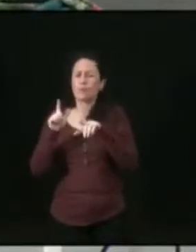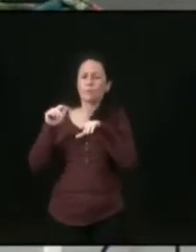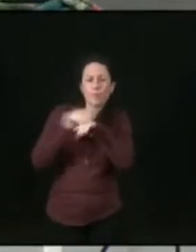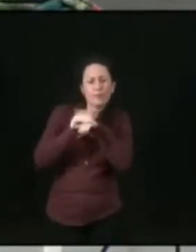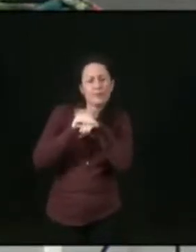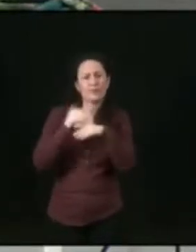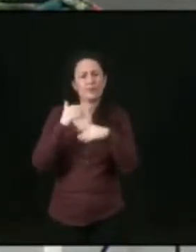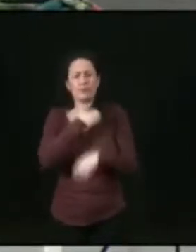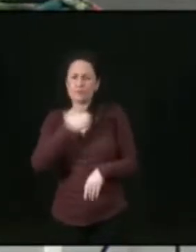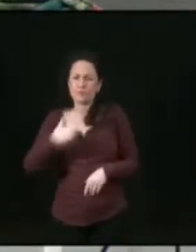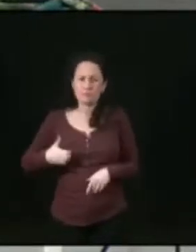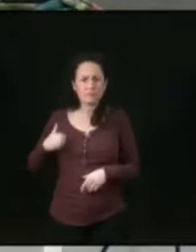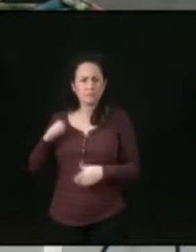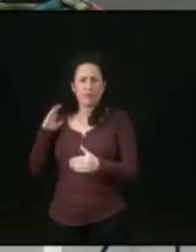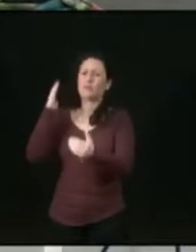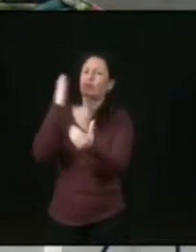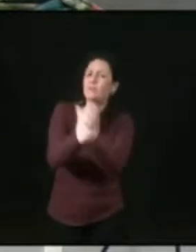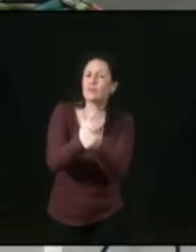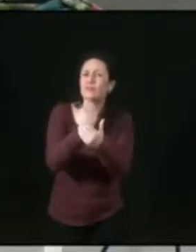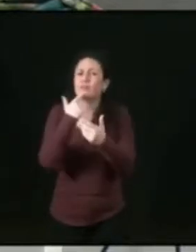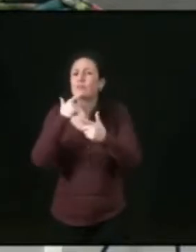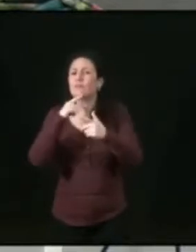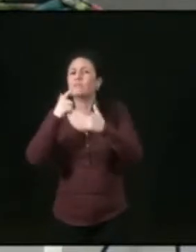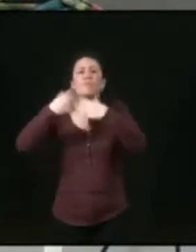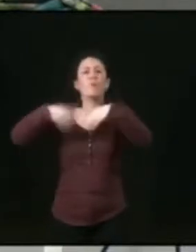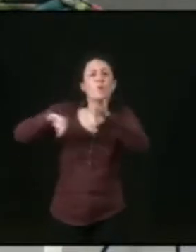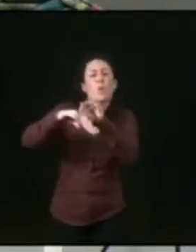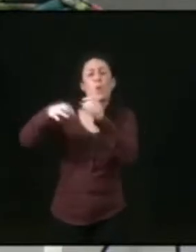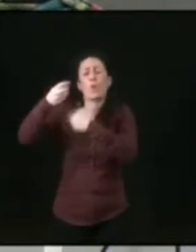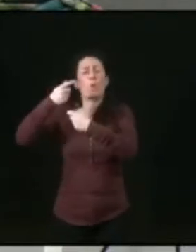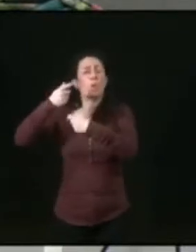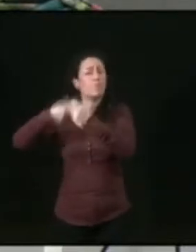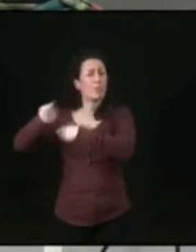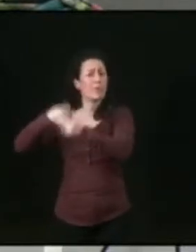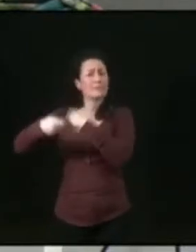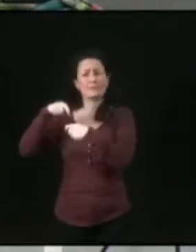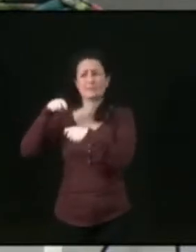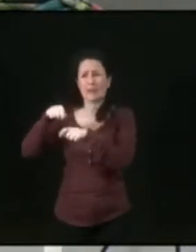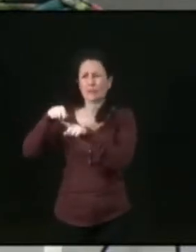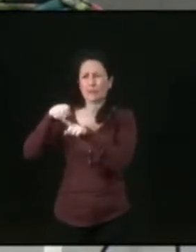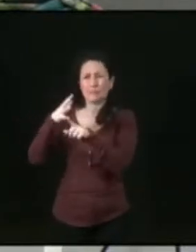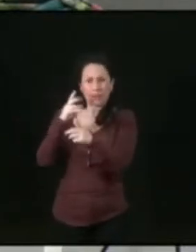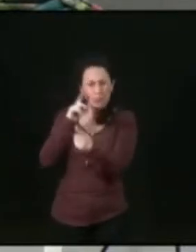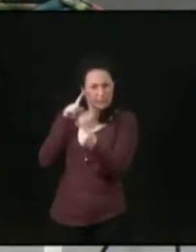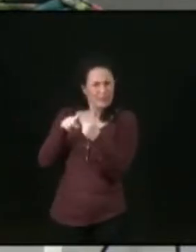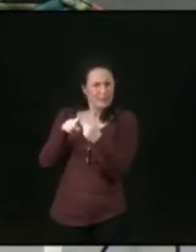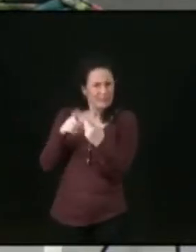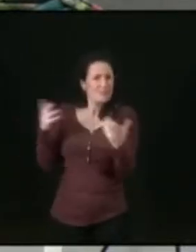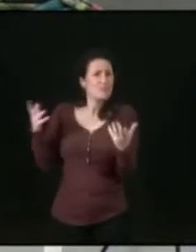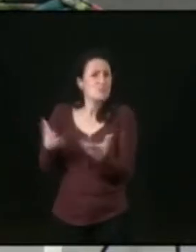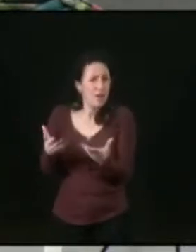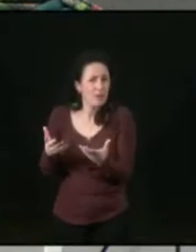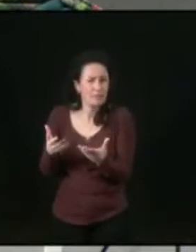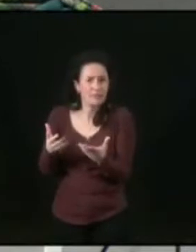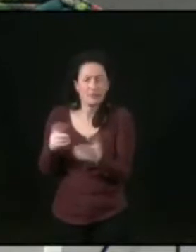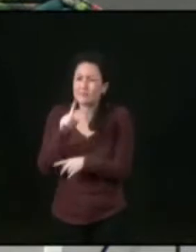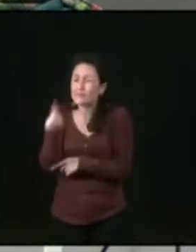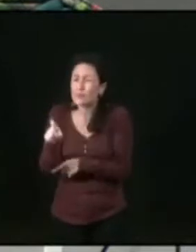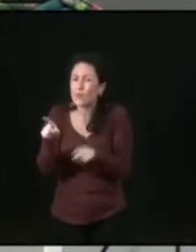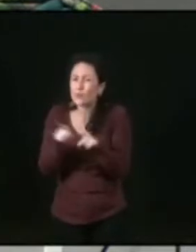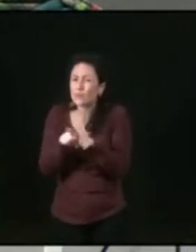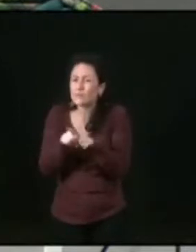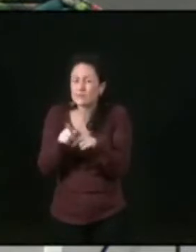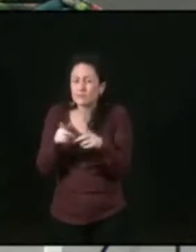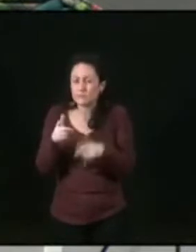qui utilise la préemption de baux commerciaux et de biens privés. La question est plutôt pour en faire quoi? Et la question en fait était aussi si le